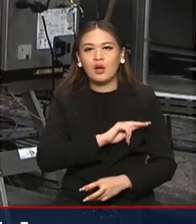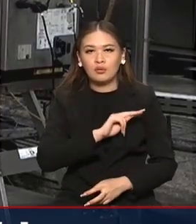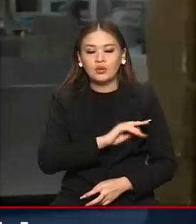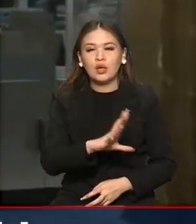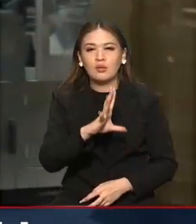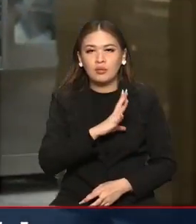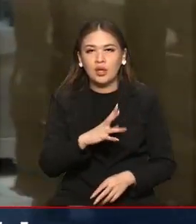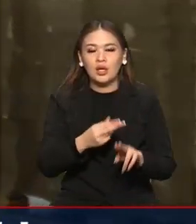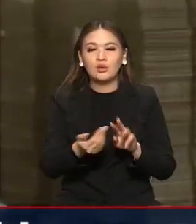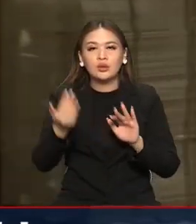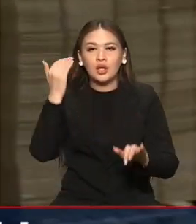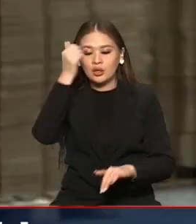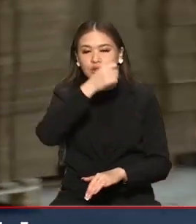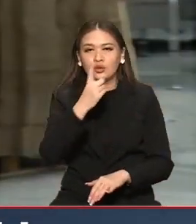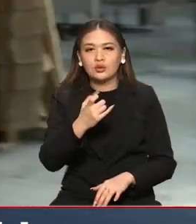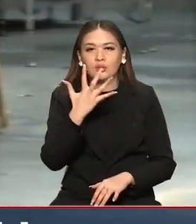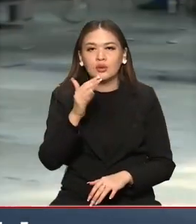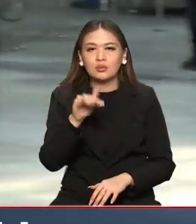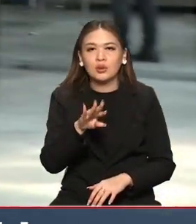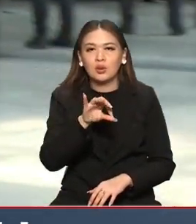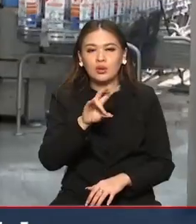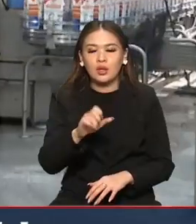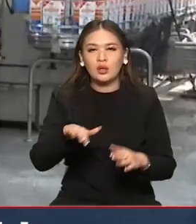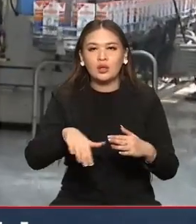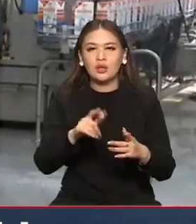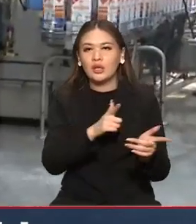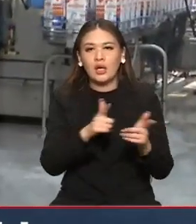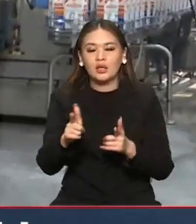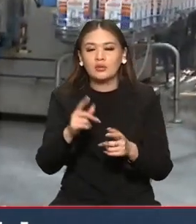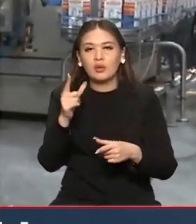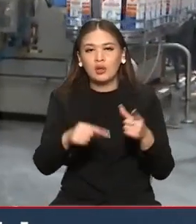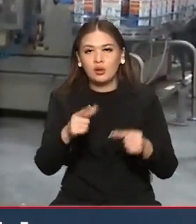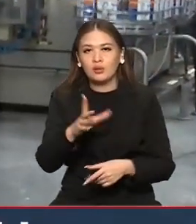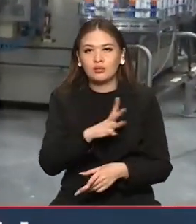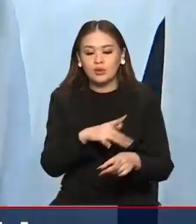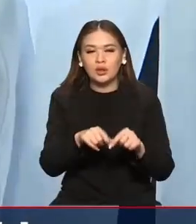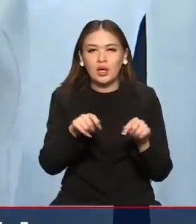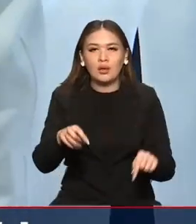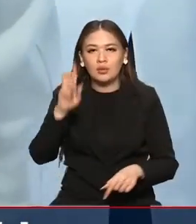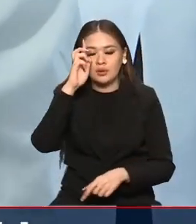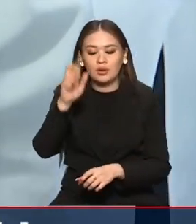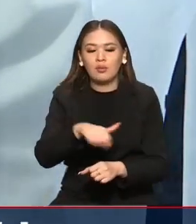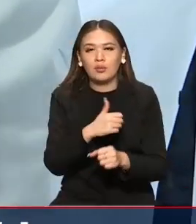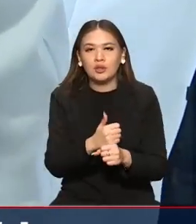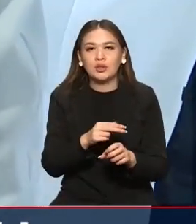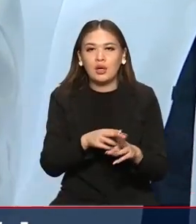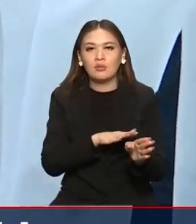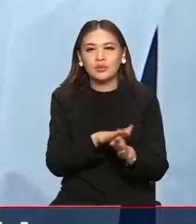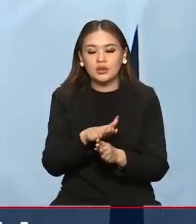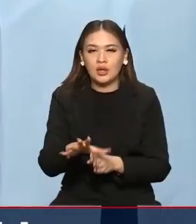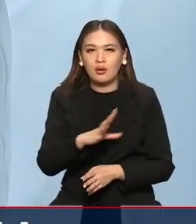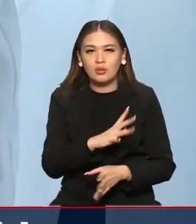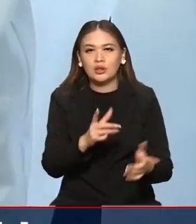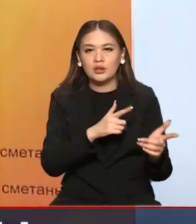келеді. Өткен жылы 105 мың тоннаға жуық дайын сүт өнімі өндірілген. Мемлекет басшысының үкіметке жүктеген міндеті де осы. Дайын